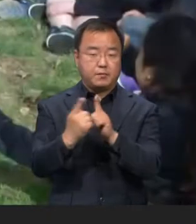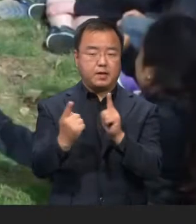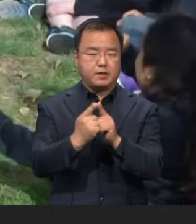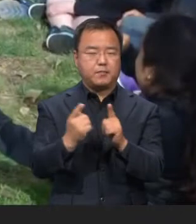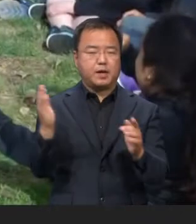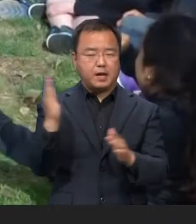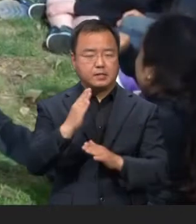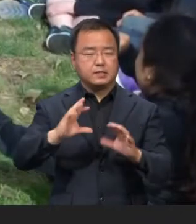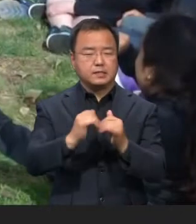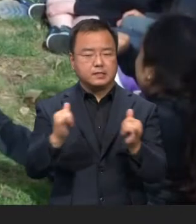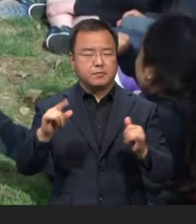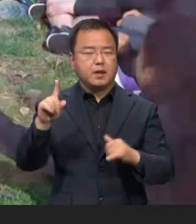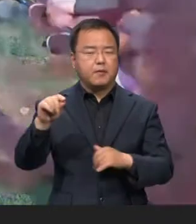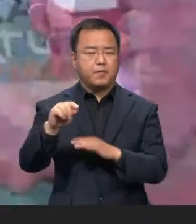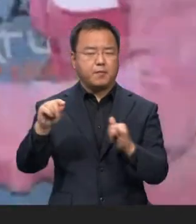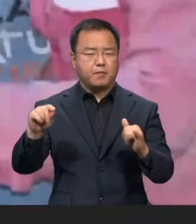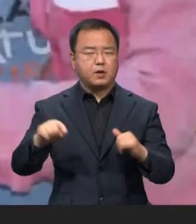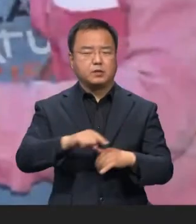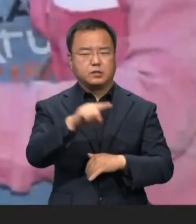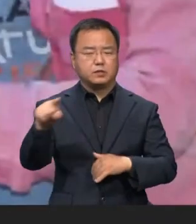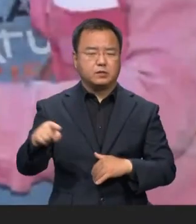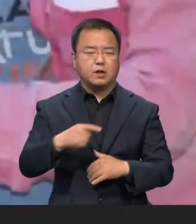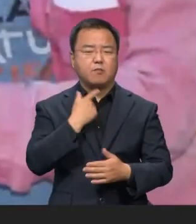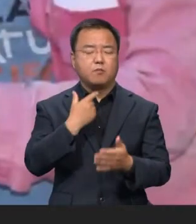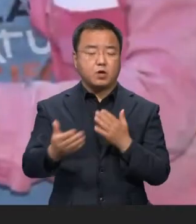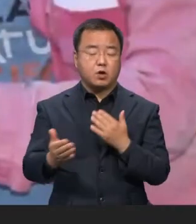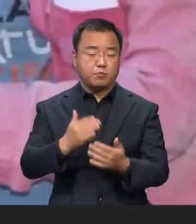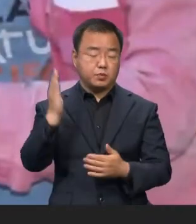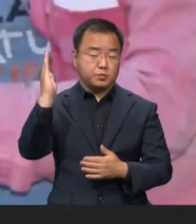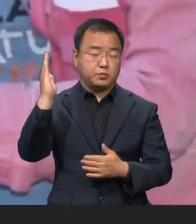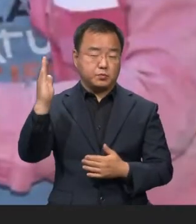명에게 자신의 모험에 대해 강연하고 나눴습니다.